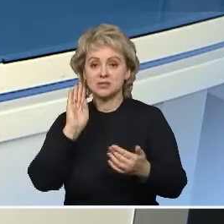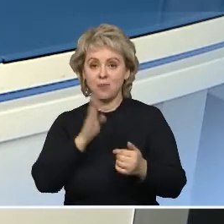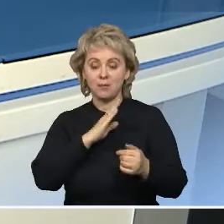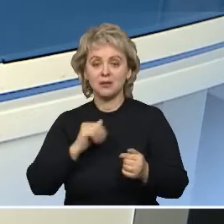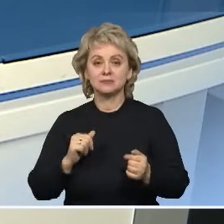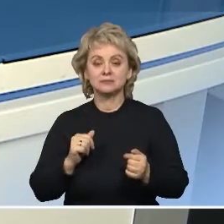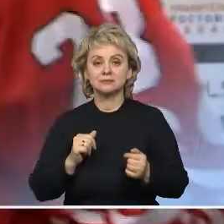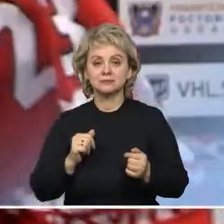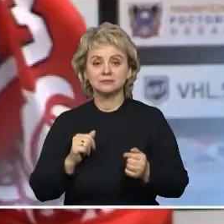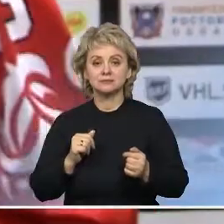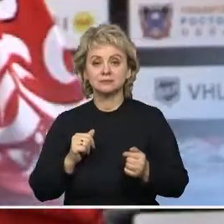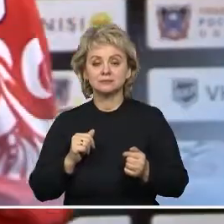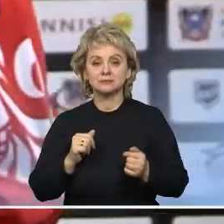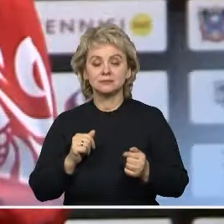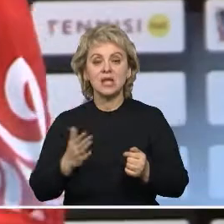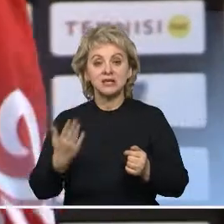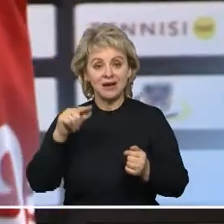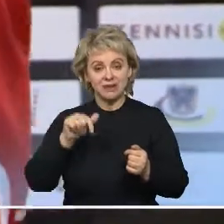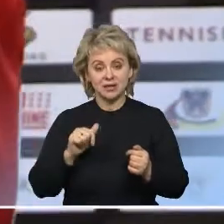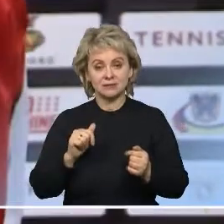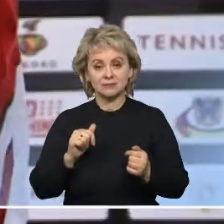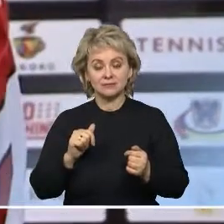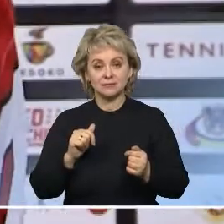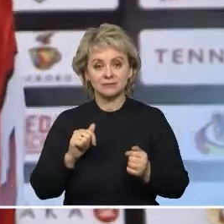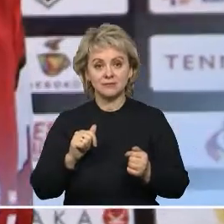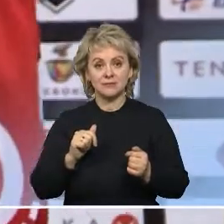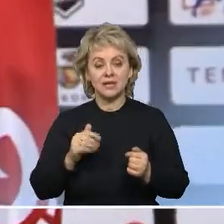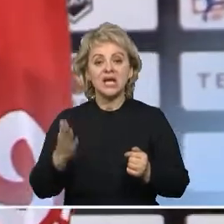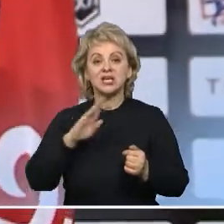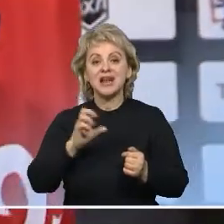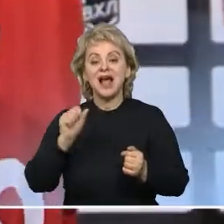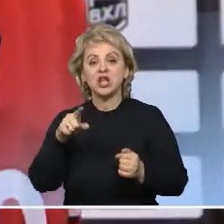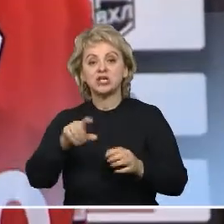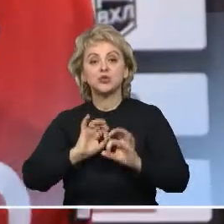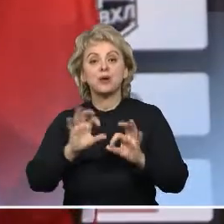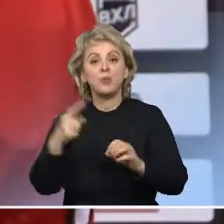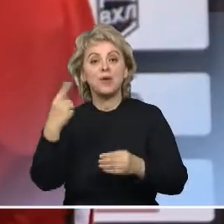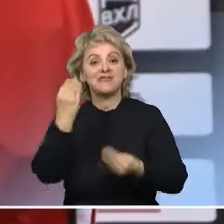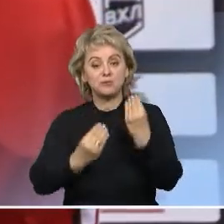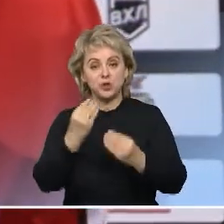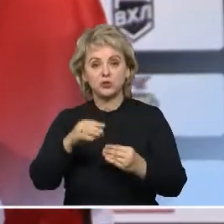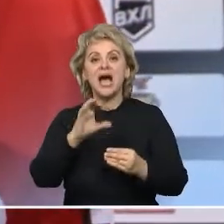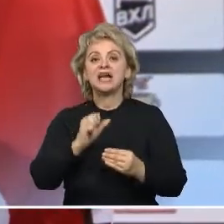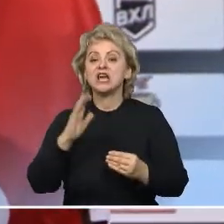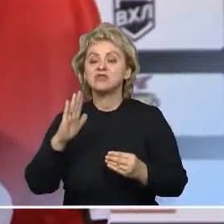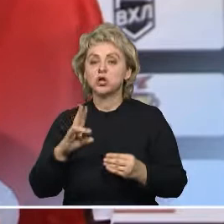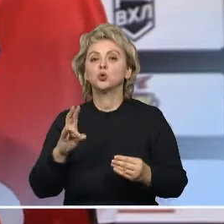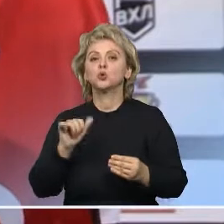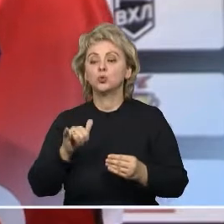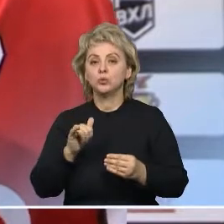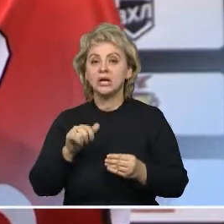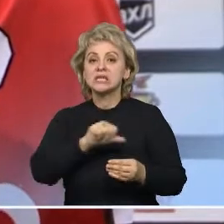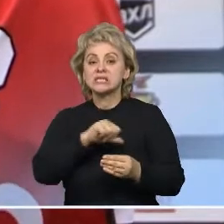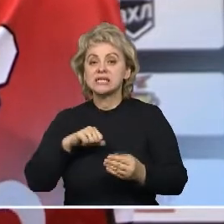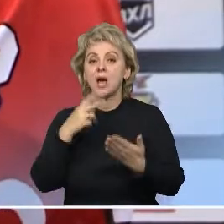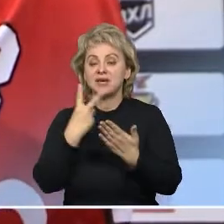мамы. Да давай! Кирилл Олегович, прокомментируйте, пожалуйста, первый период. Андрей Владимирович, ну,